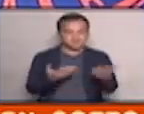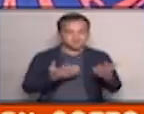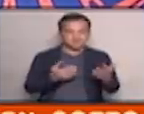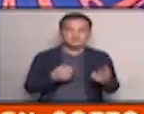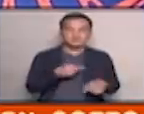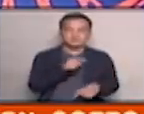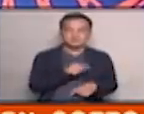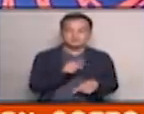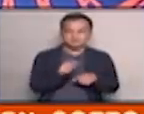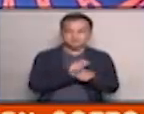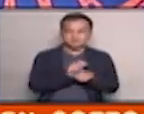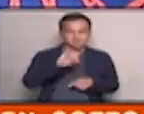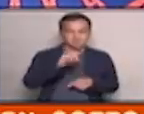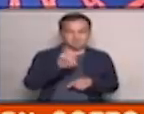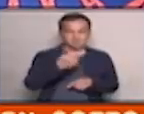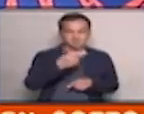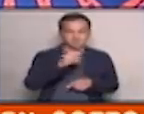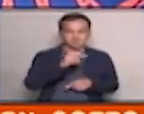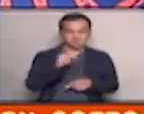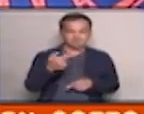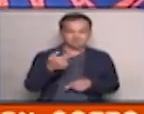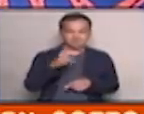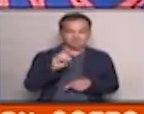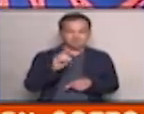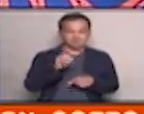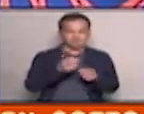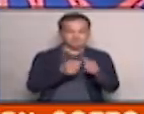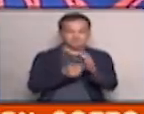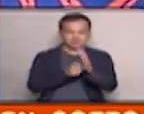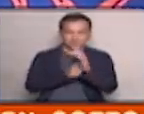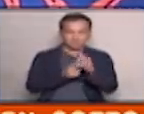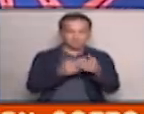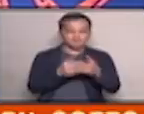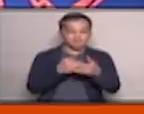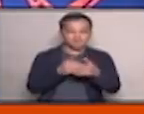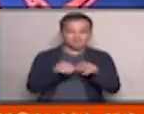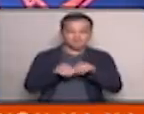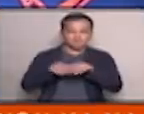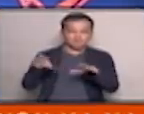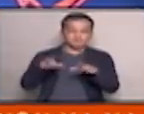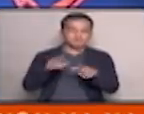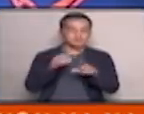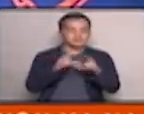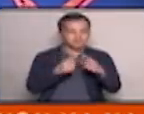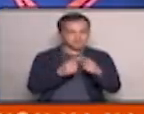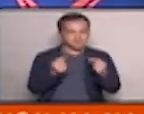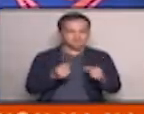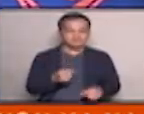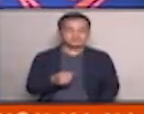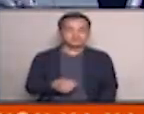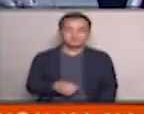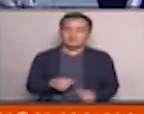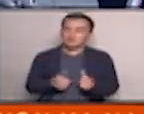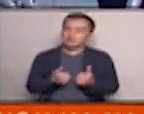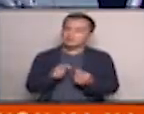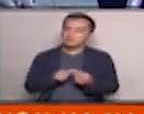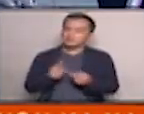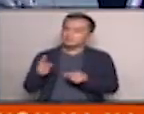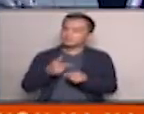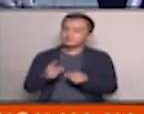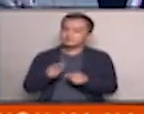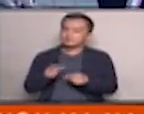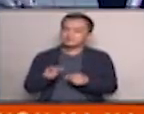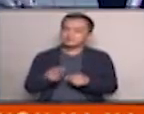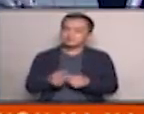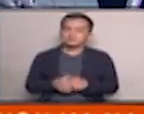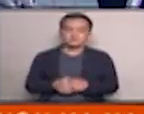kami mag-training ng Nihongo. Okay. Na requirement po nila bago po ma-deploy po sa Japan. Okay. How about doon sa pag-welding? Hindi rin kayo training?